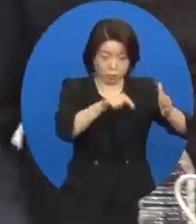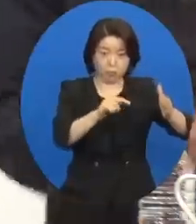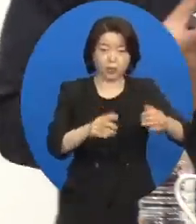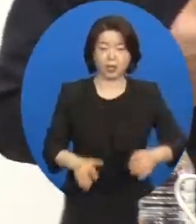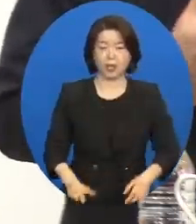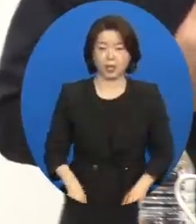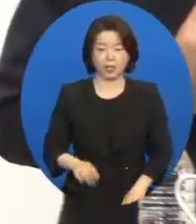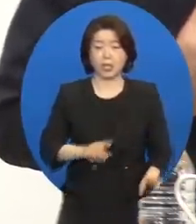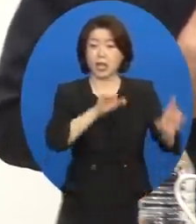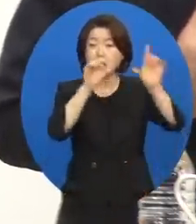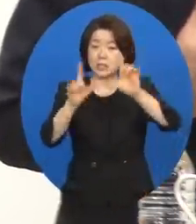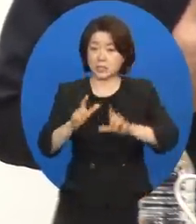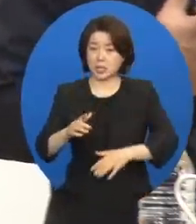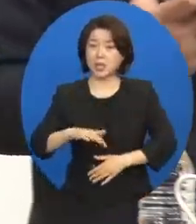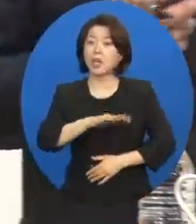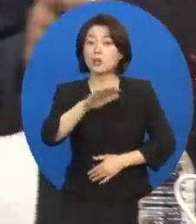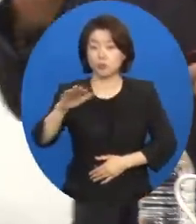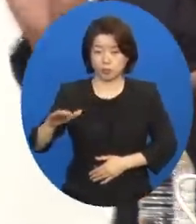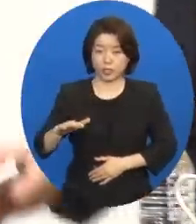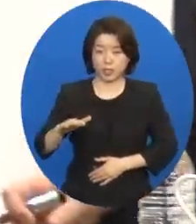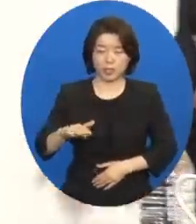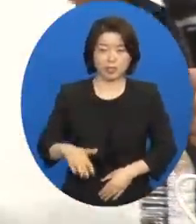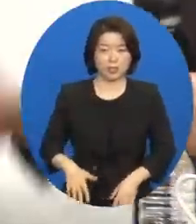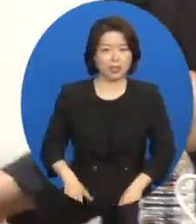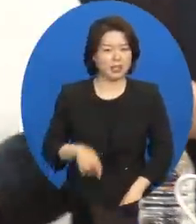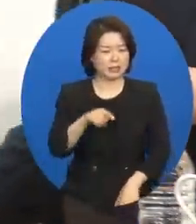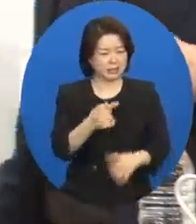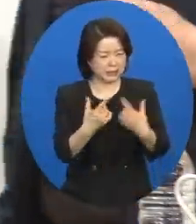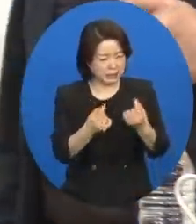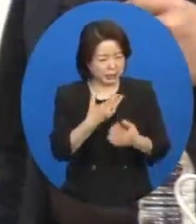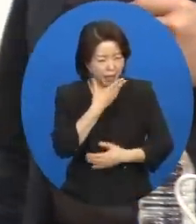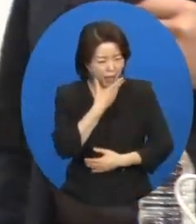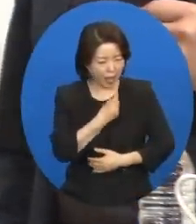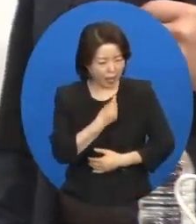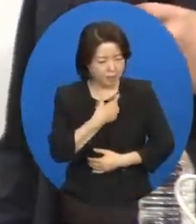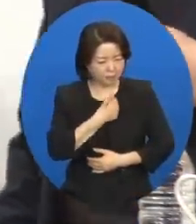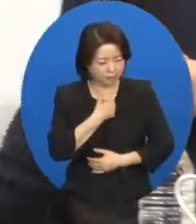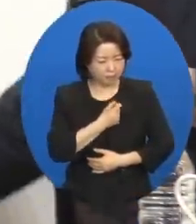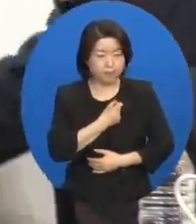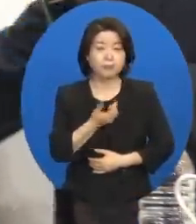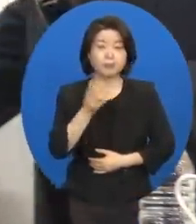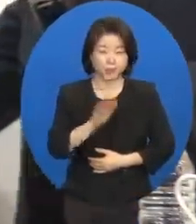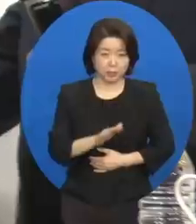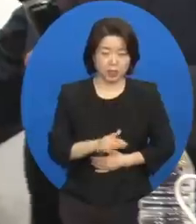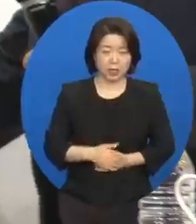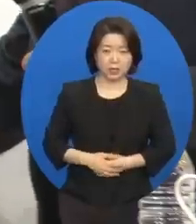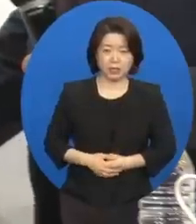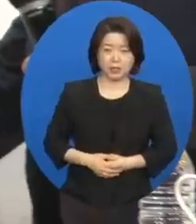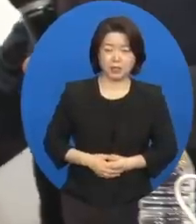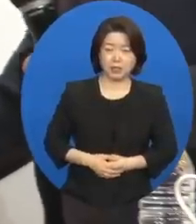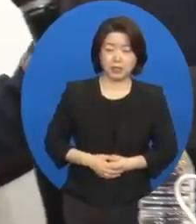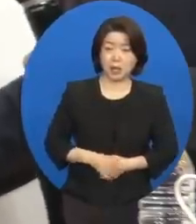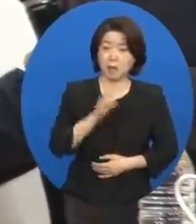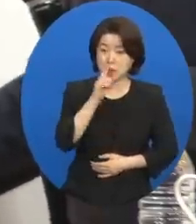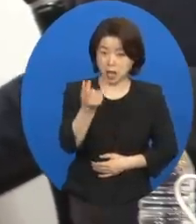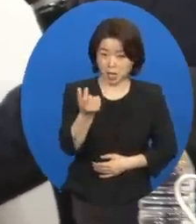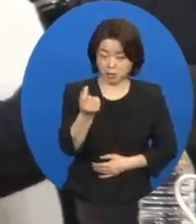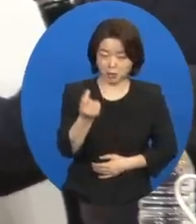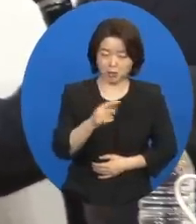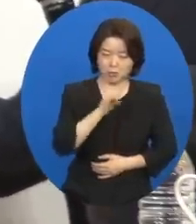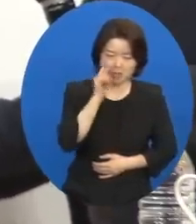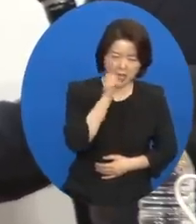여기서 살아가는 우리에게는 그렇게 행복을 추구하면서도, 그런데 우리는 말한 것처럼